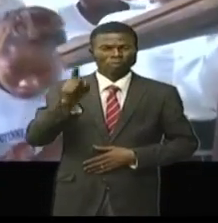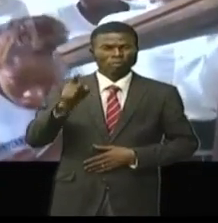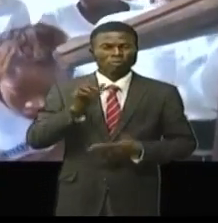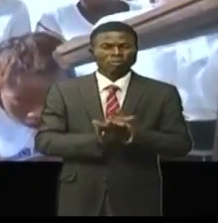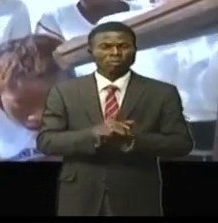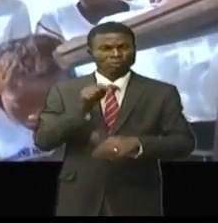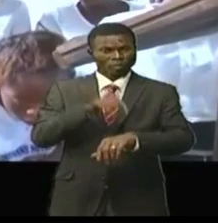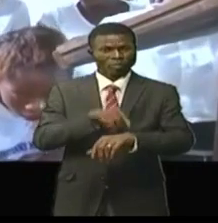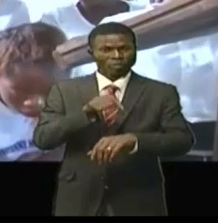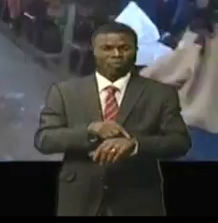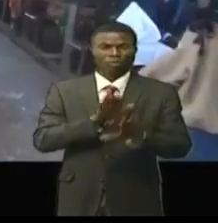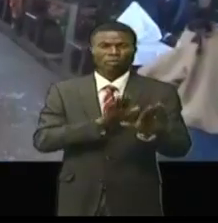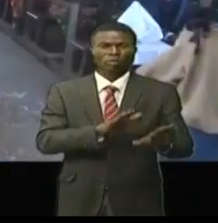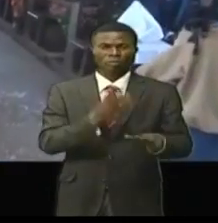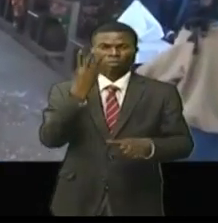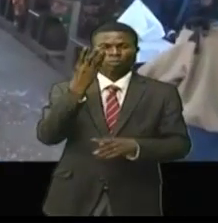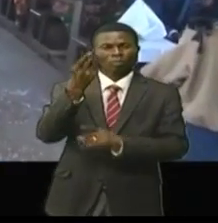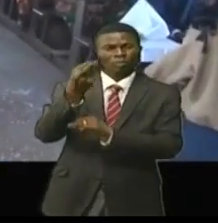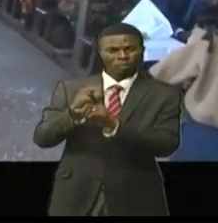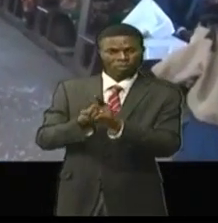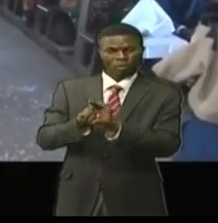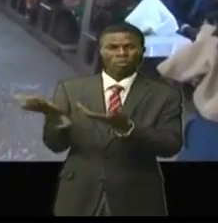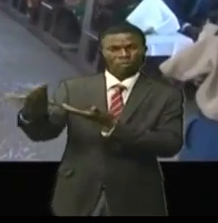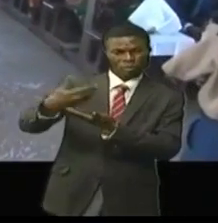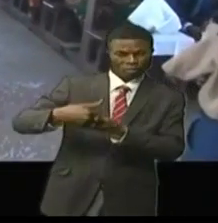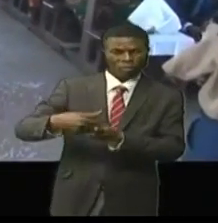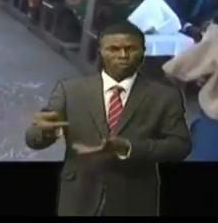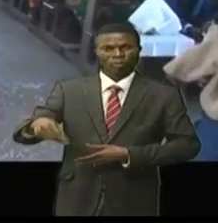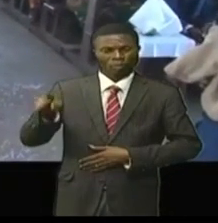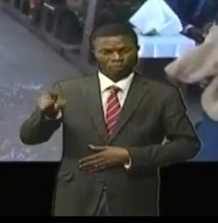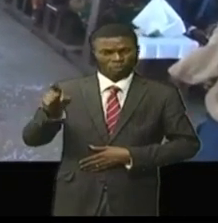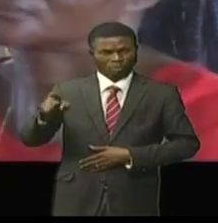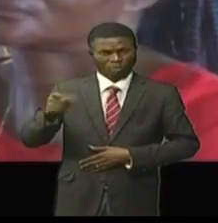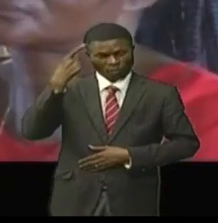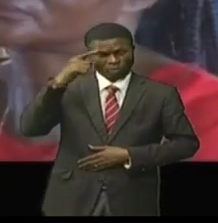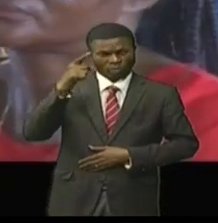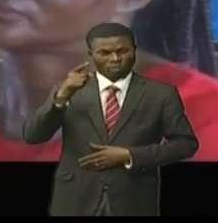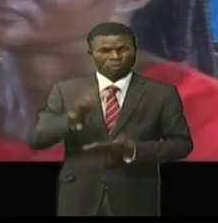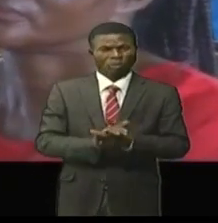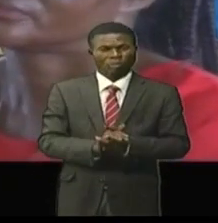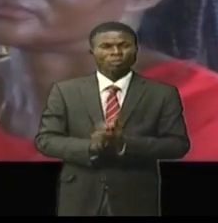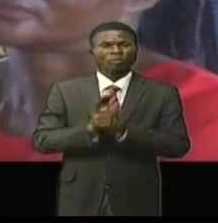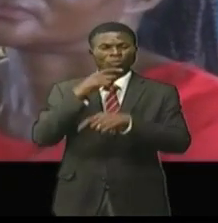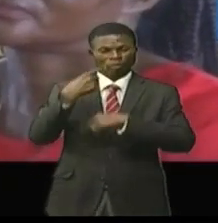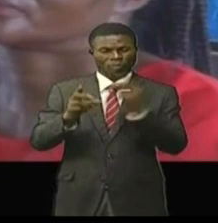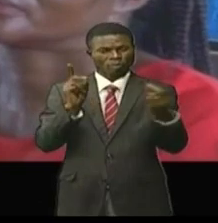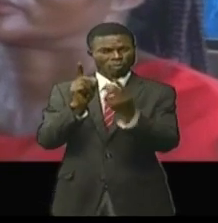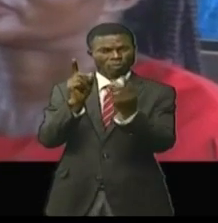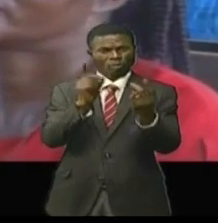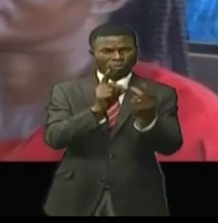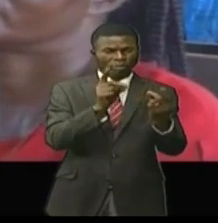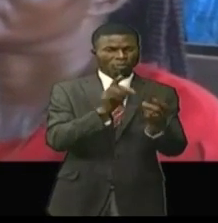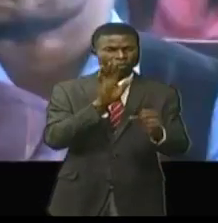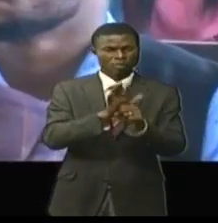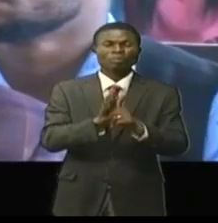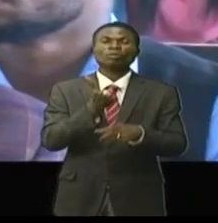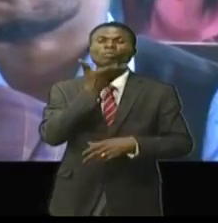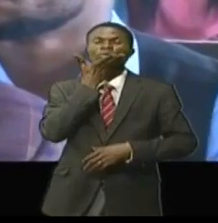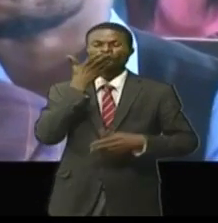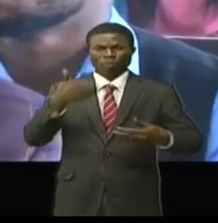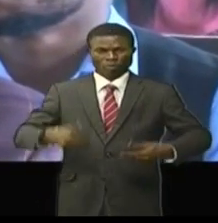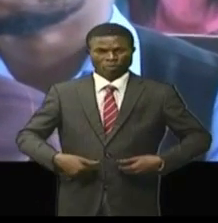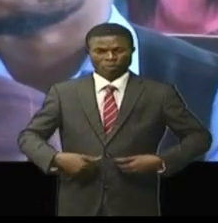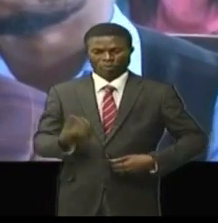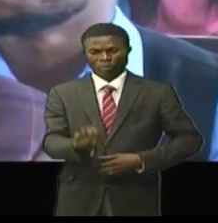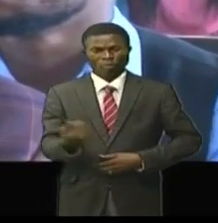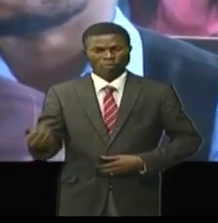le temps d'attendre 4 mois avant de revenir vers ses origines, où il a joyeusement repris contact avec aînés, jeunes et